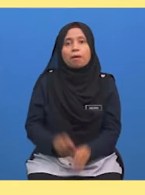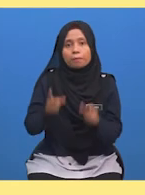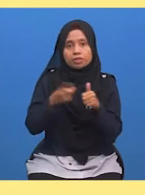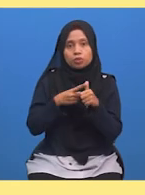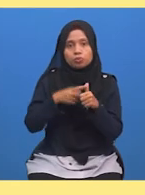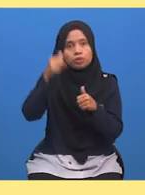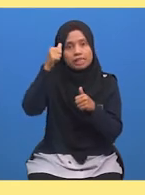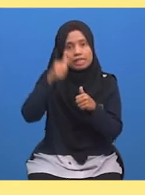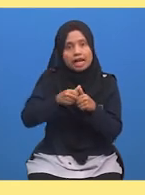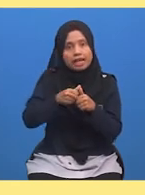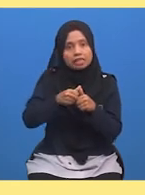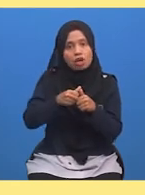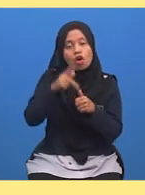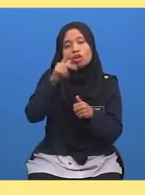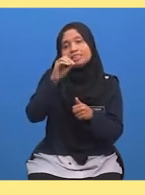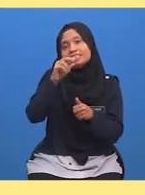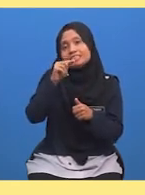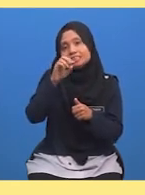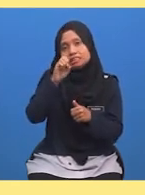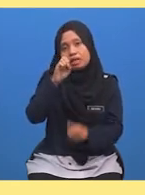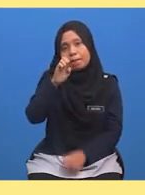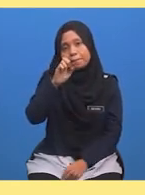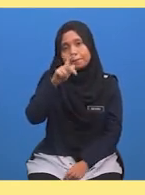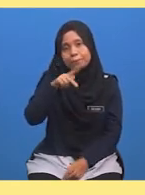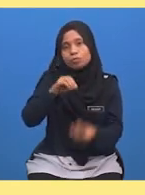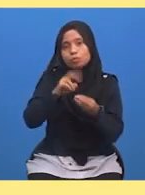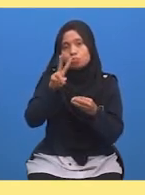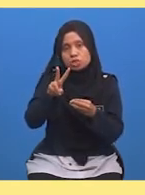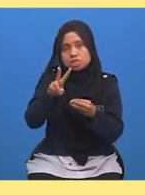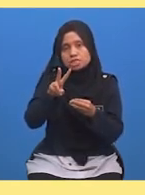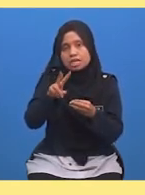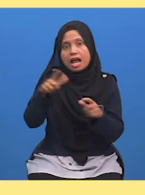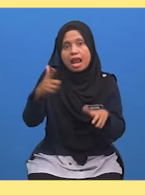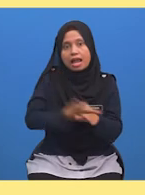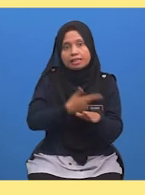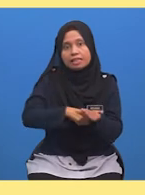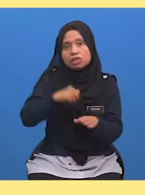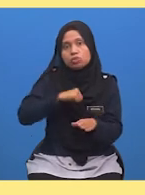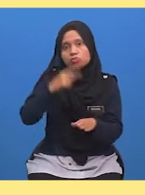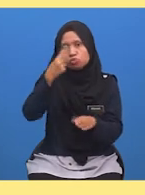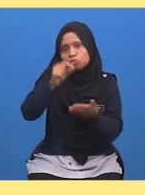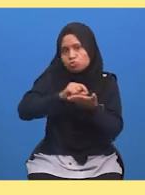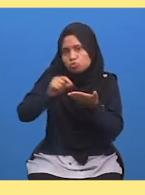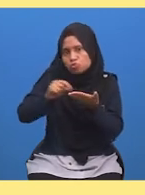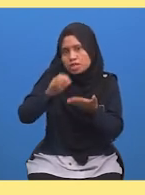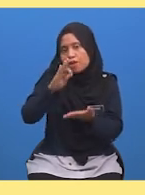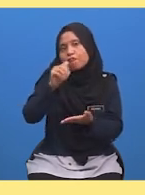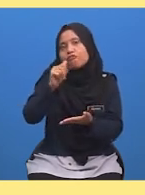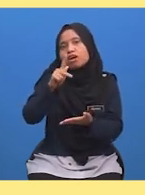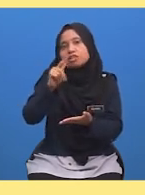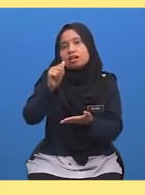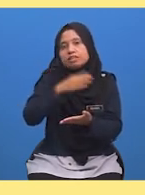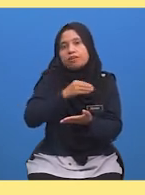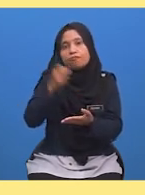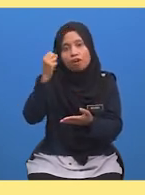ingat fakta dan konsep. Yang kedua, latih diri untuk menulis fakta dan memahami